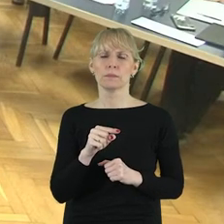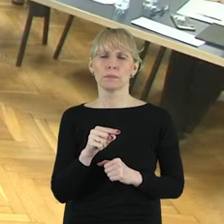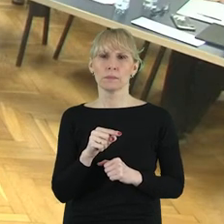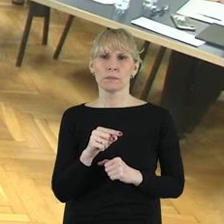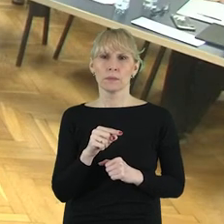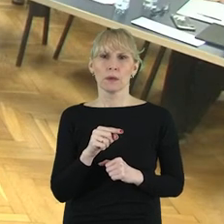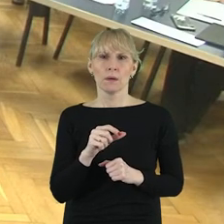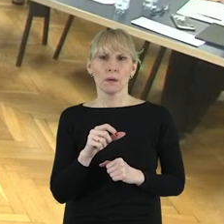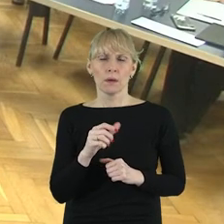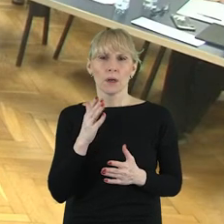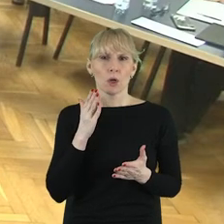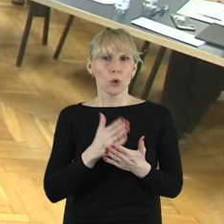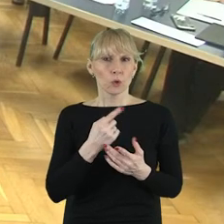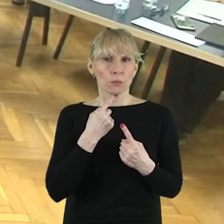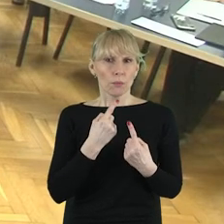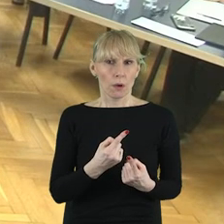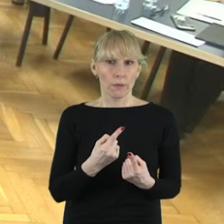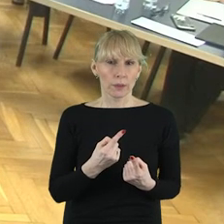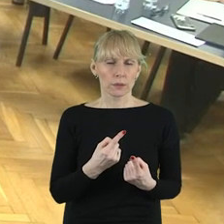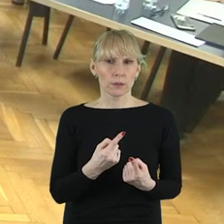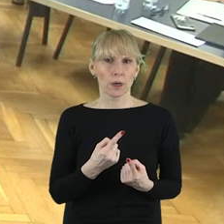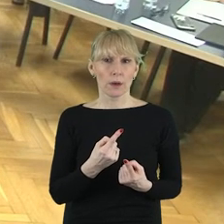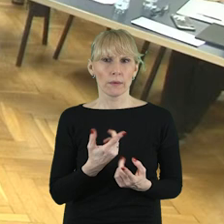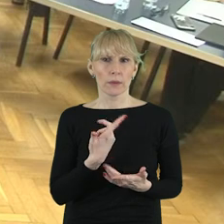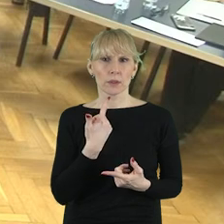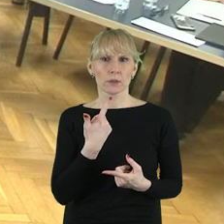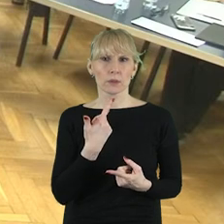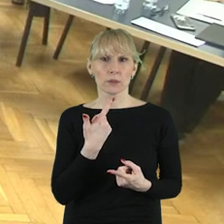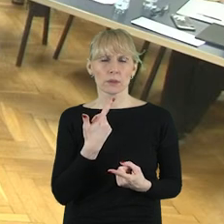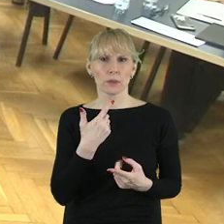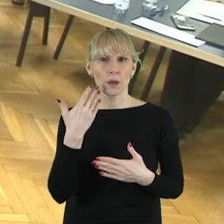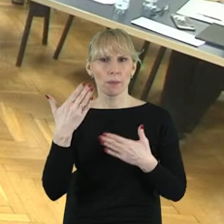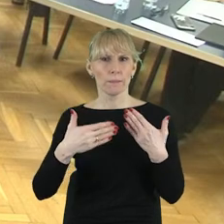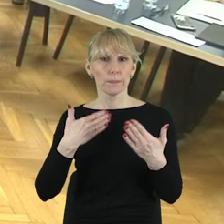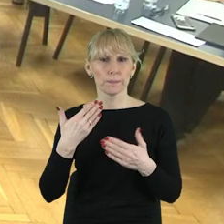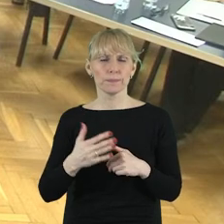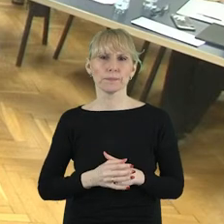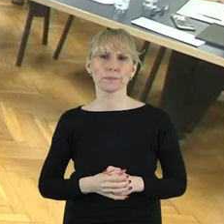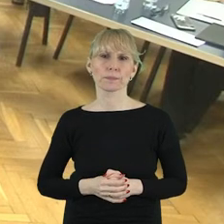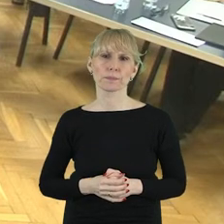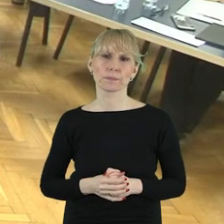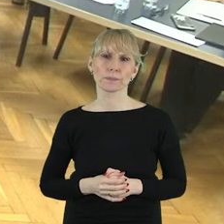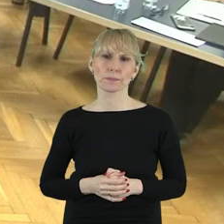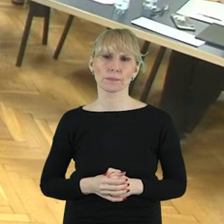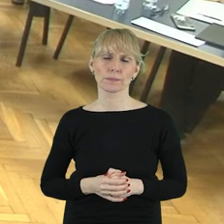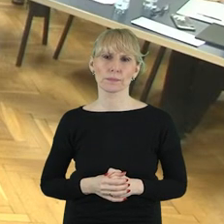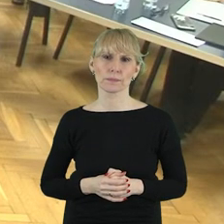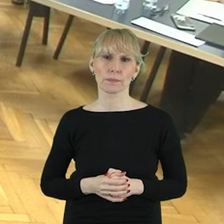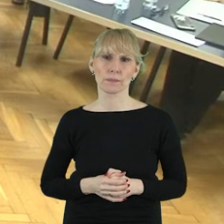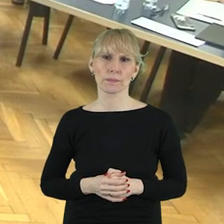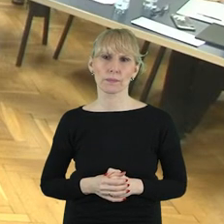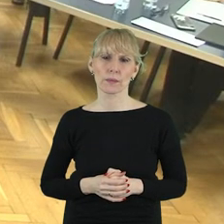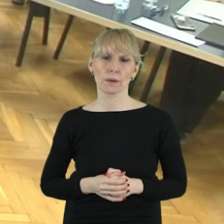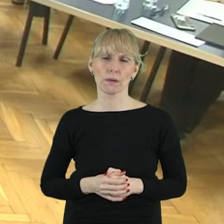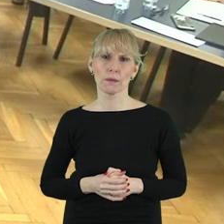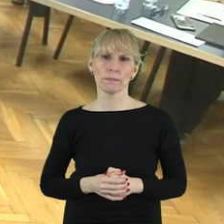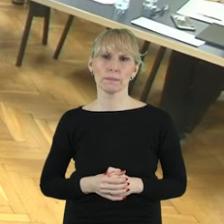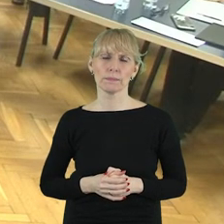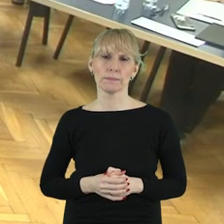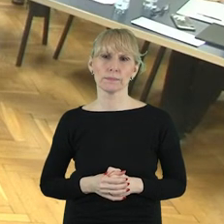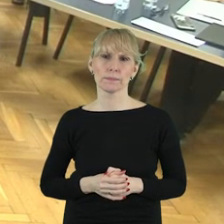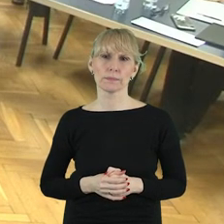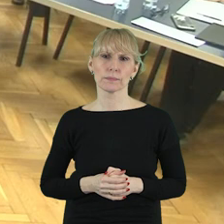oddolności. Cytowałem już słowa wójta gminy Będków, więc